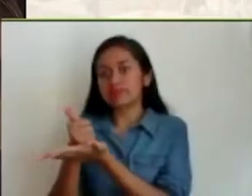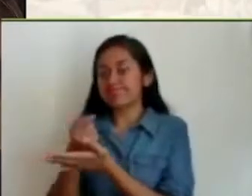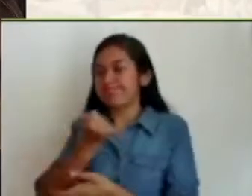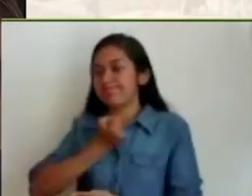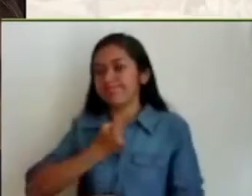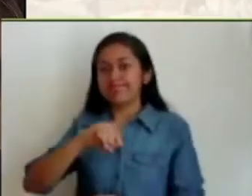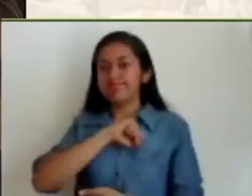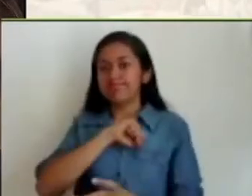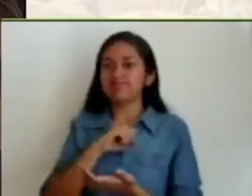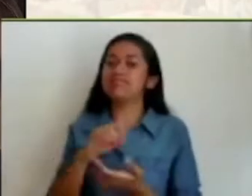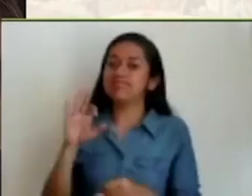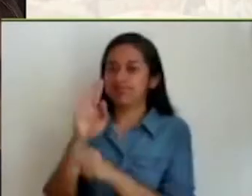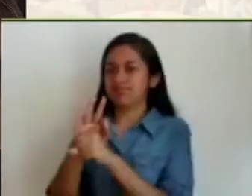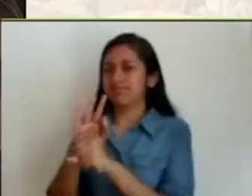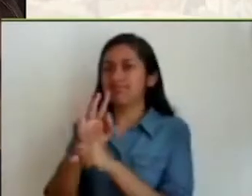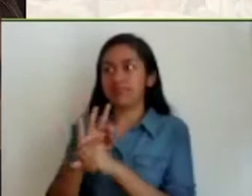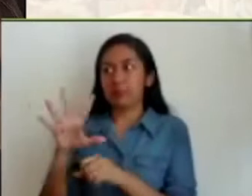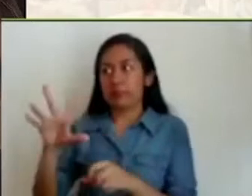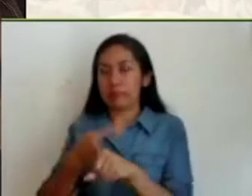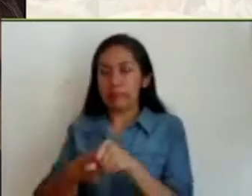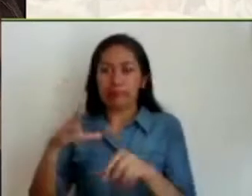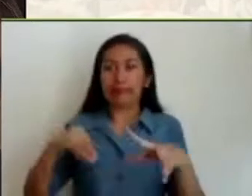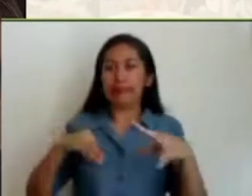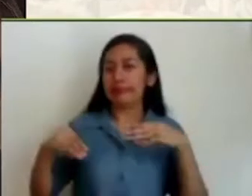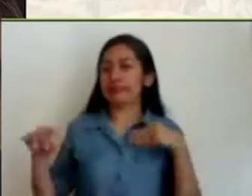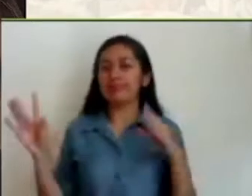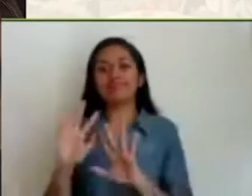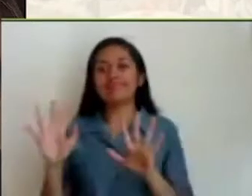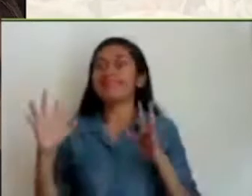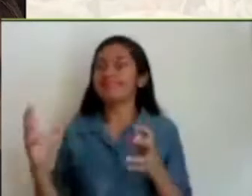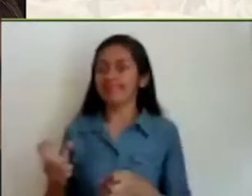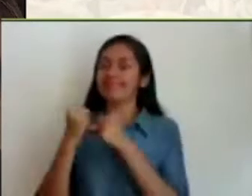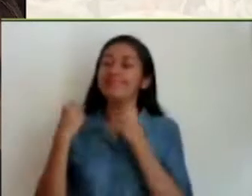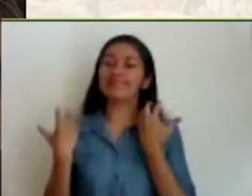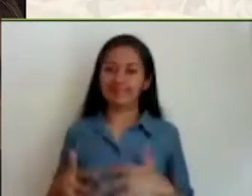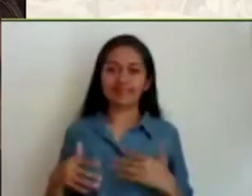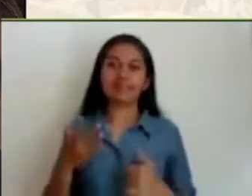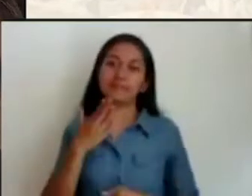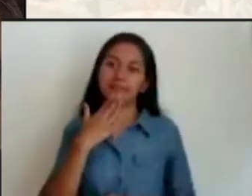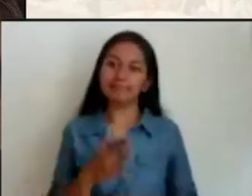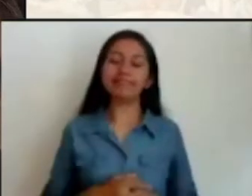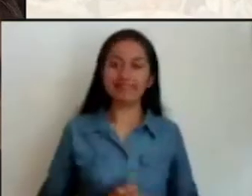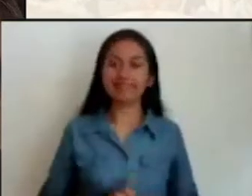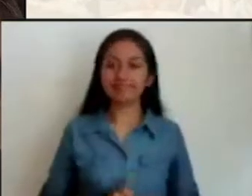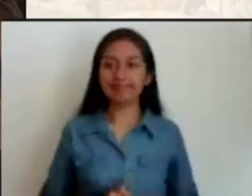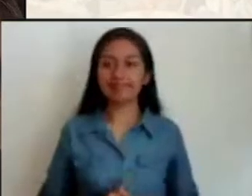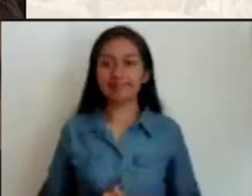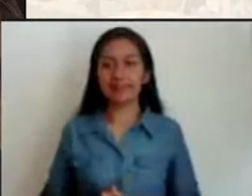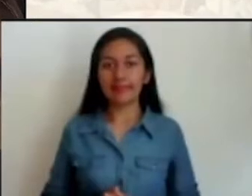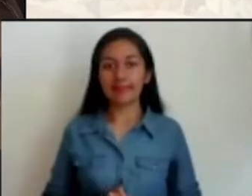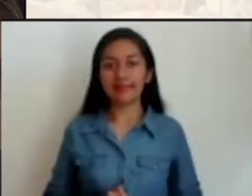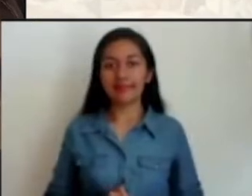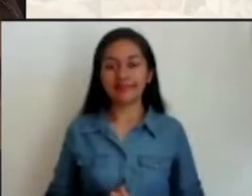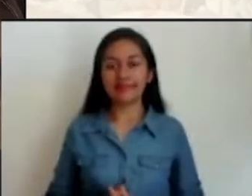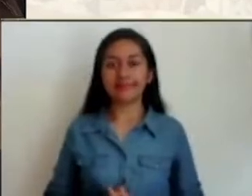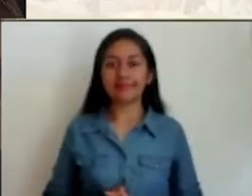ai magistrati della Sanità di Venezia, anche questa tuttora consultabile presso gli archivi di Stato. E qui leggo un italiano